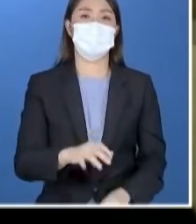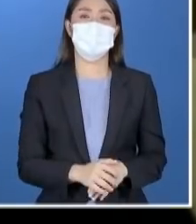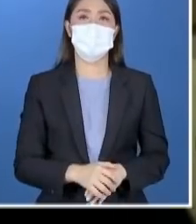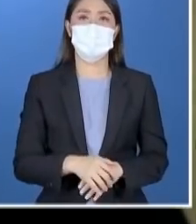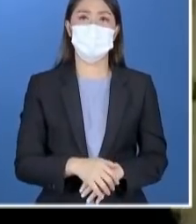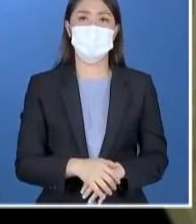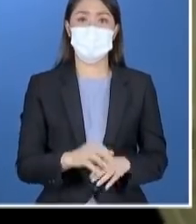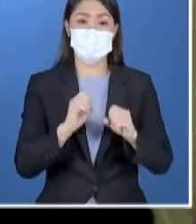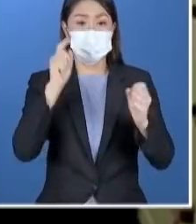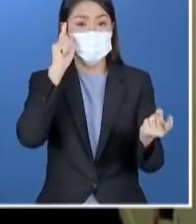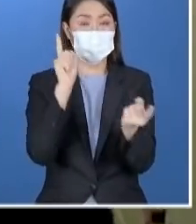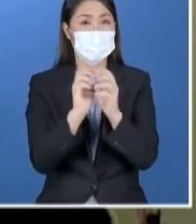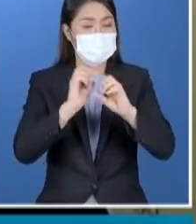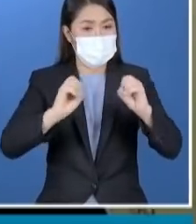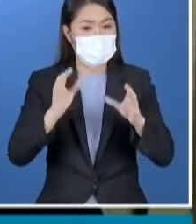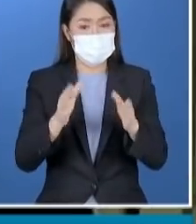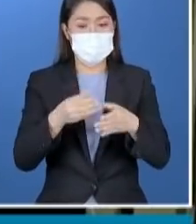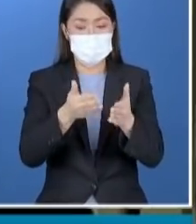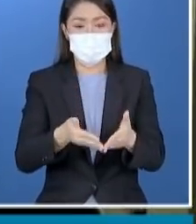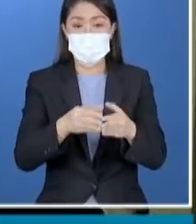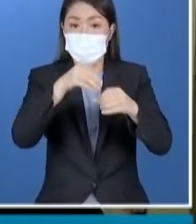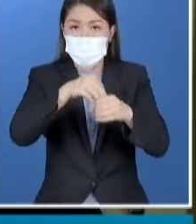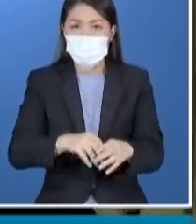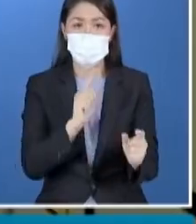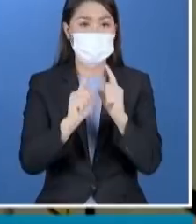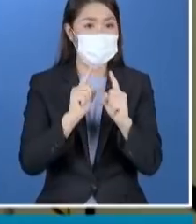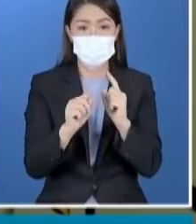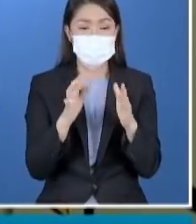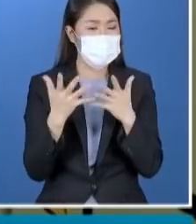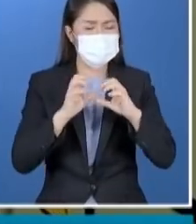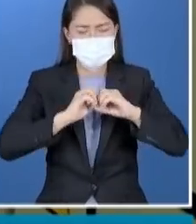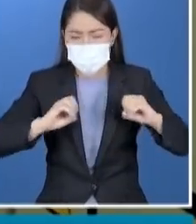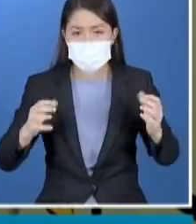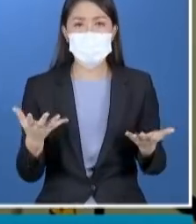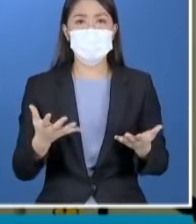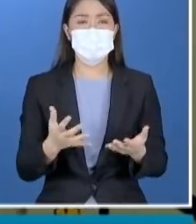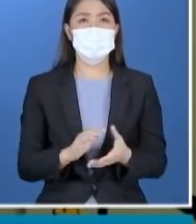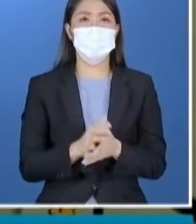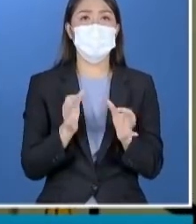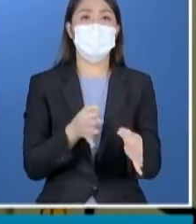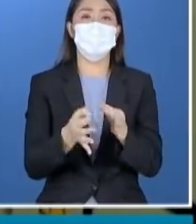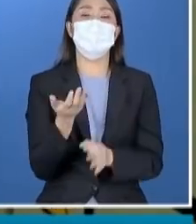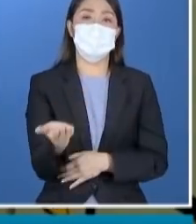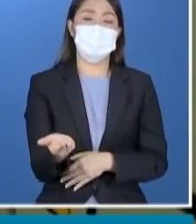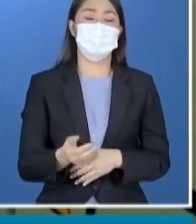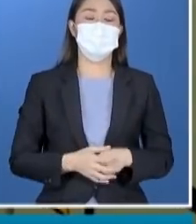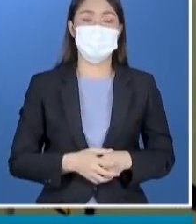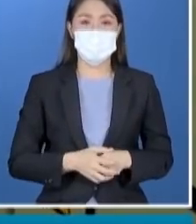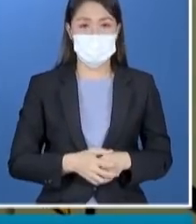ยันว่าไม่เคยรู้จักกับคนบนเรือเลยไม่เคยติดต่ออะไรกันมาก่อนด้วยฟังคำอธิบายค่ะ